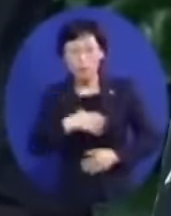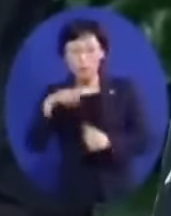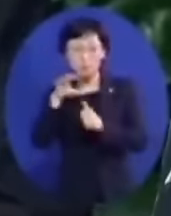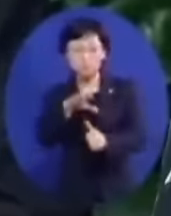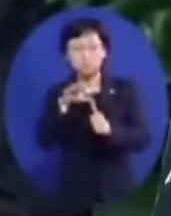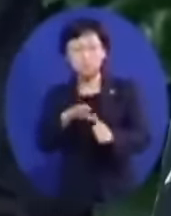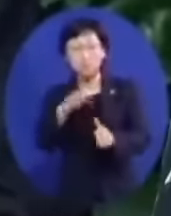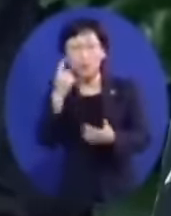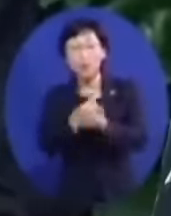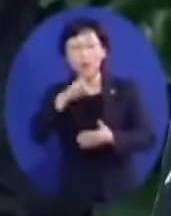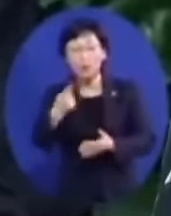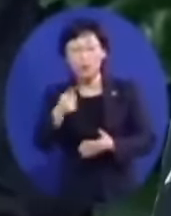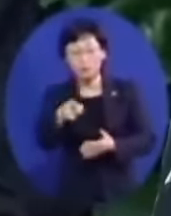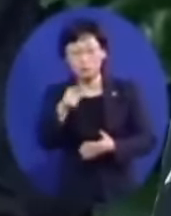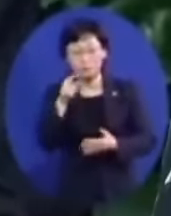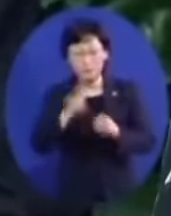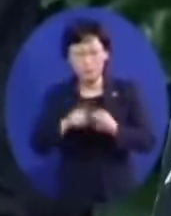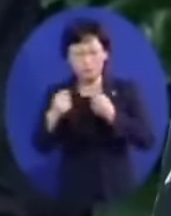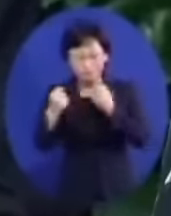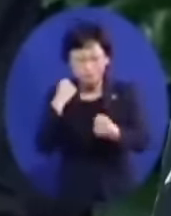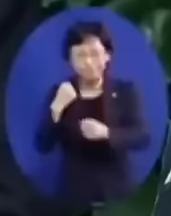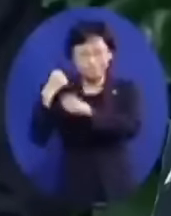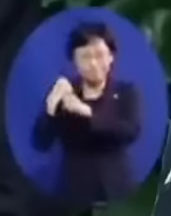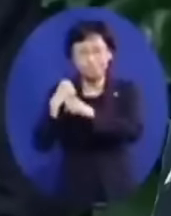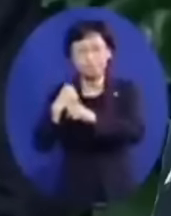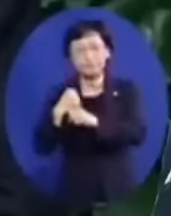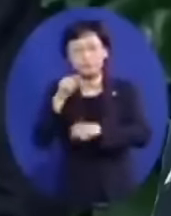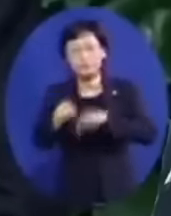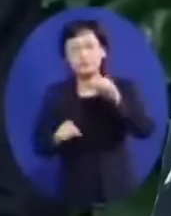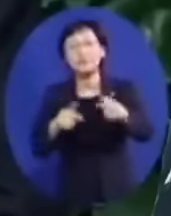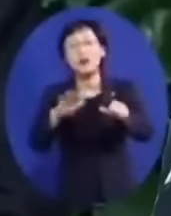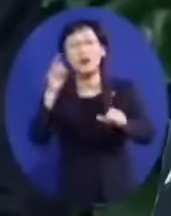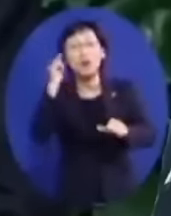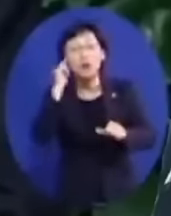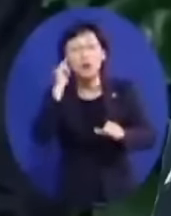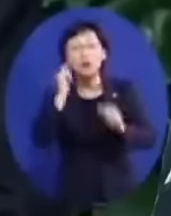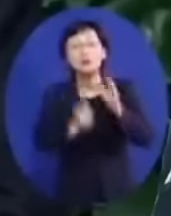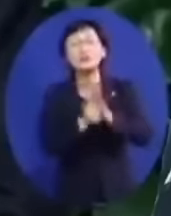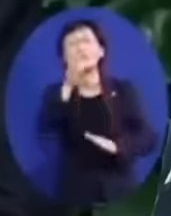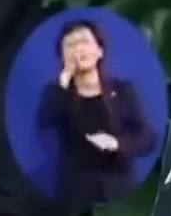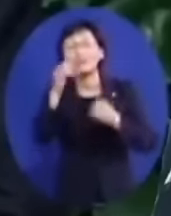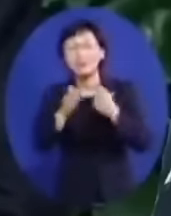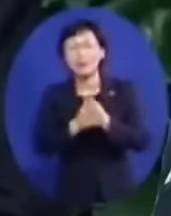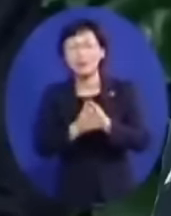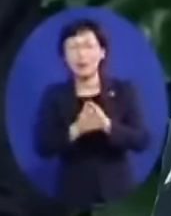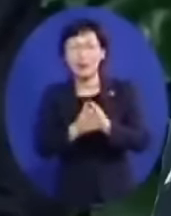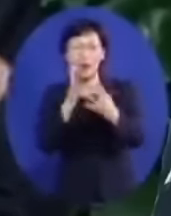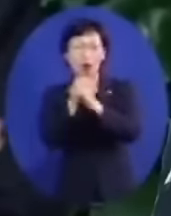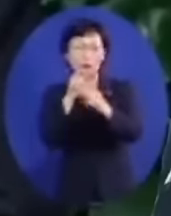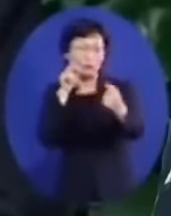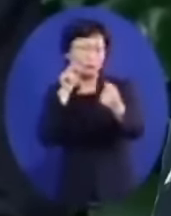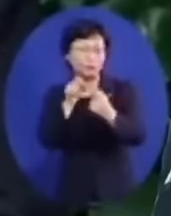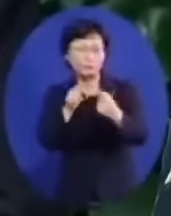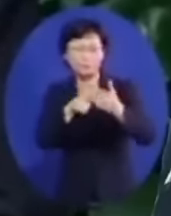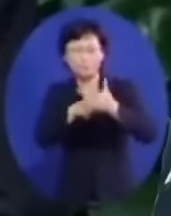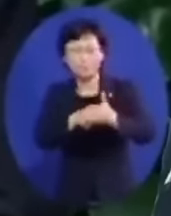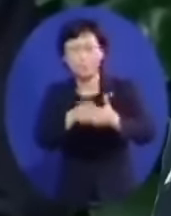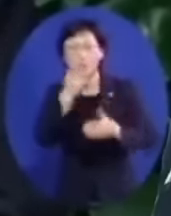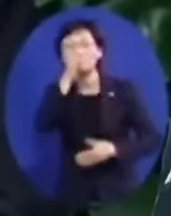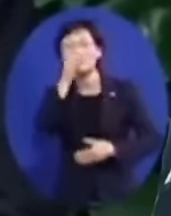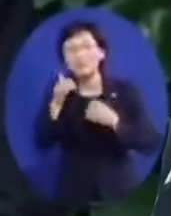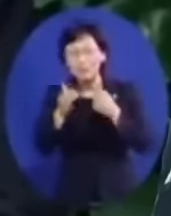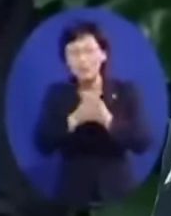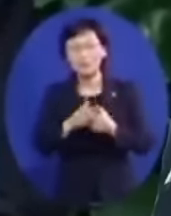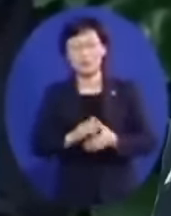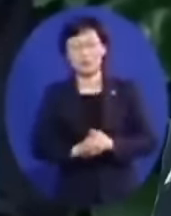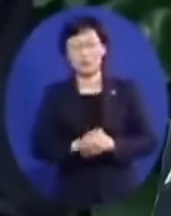와도 그걸 걸머지고 나갑니다. 왜? 희망이 있으니까 얼마 안 가면 이것을 극복할 수 있다고 생각하기 때문인